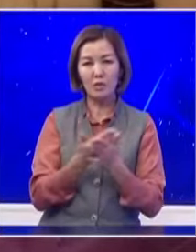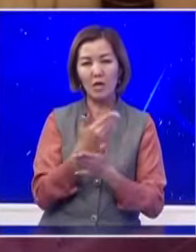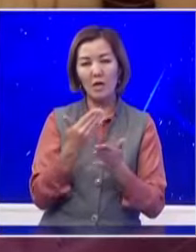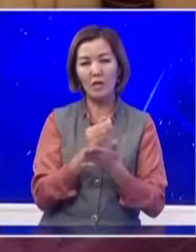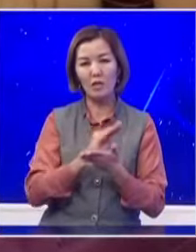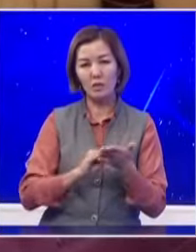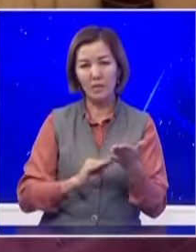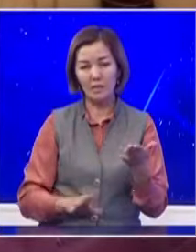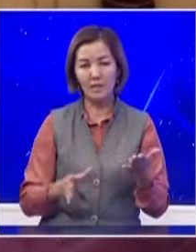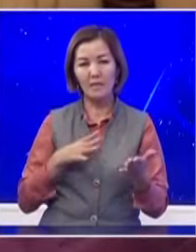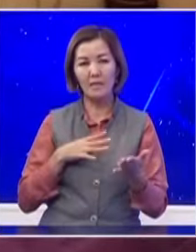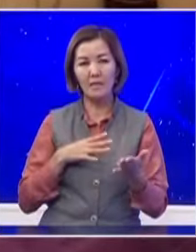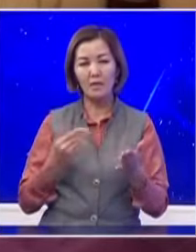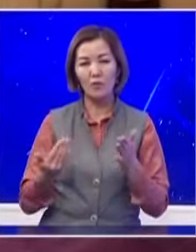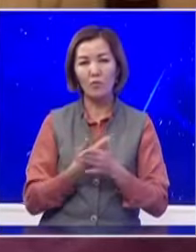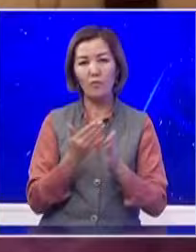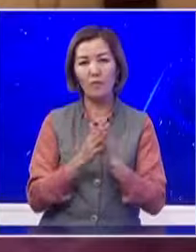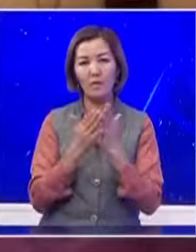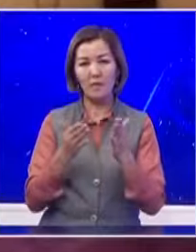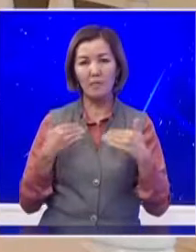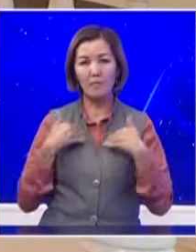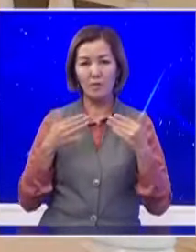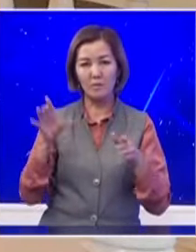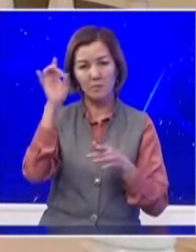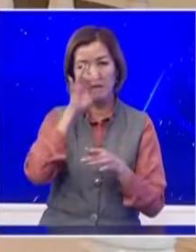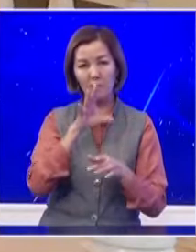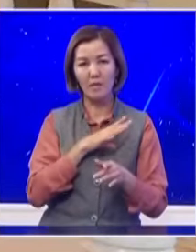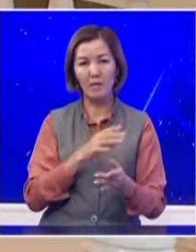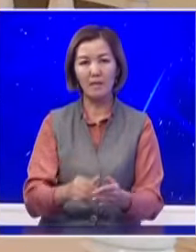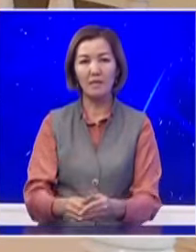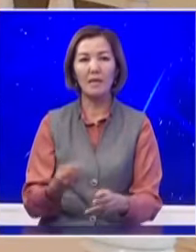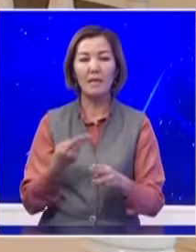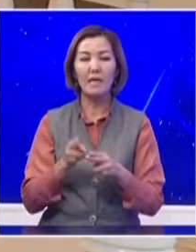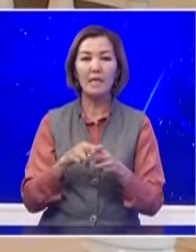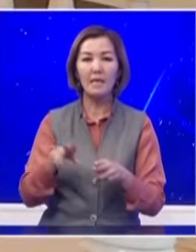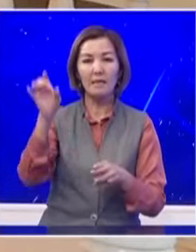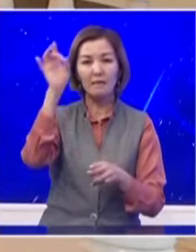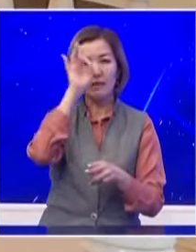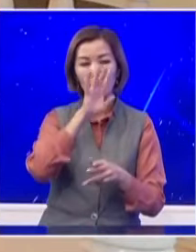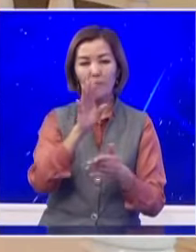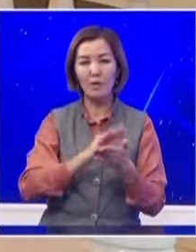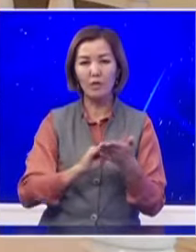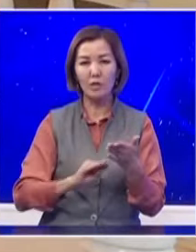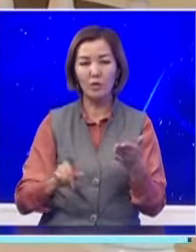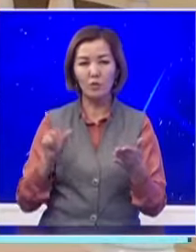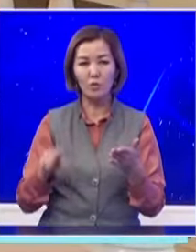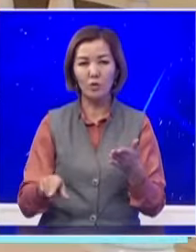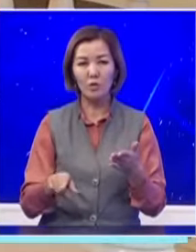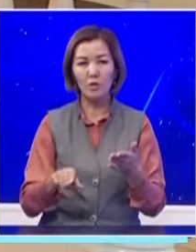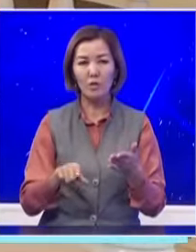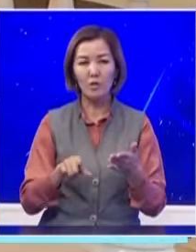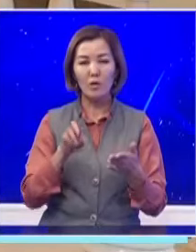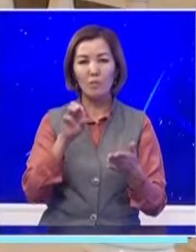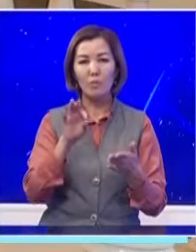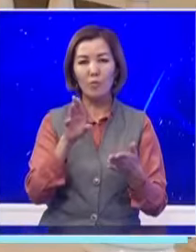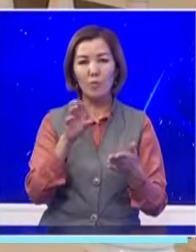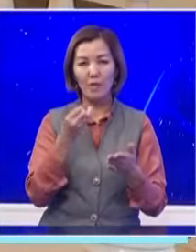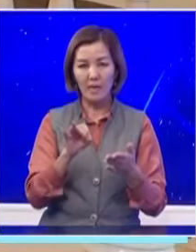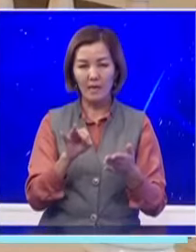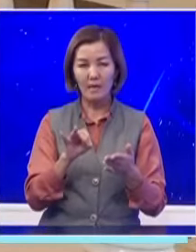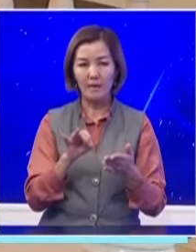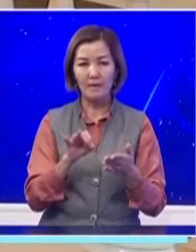драматургты Қамшыгер атты жинақ танымал етті. Ең танымал жазушы Оралхан Бөкей, ең танымал